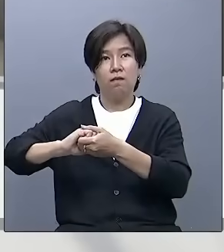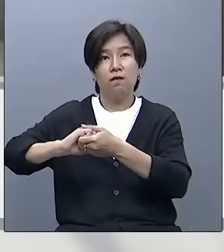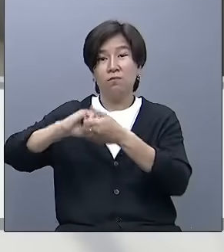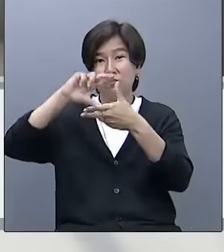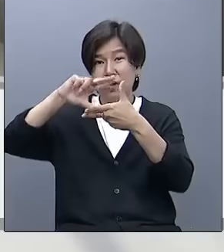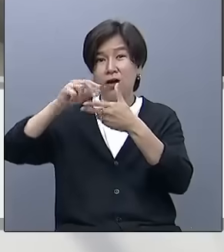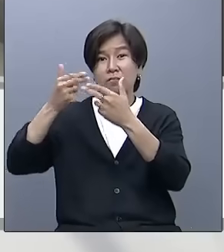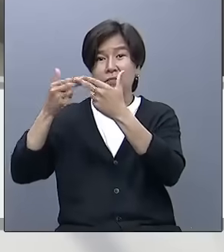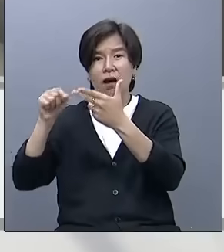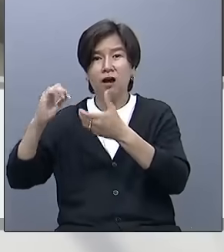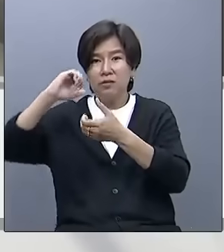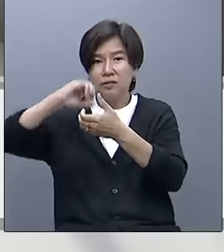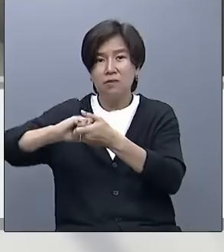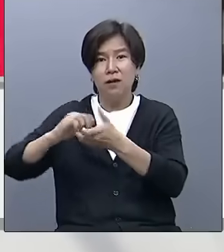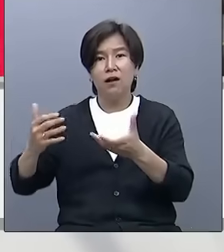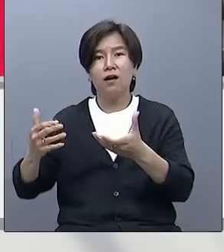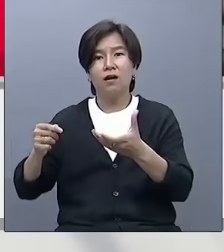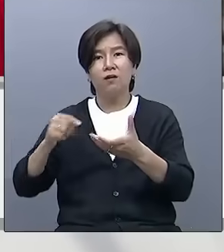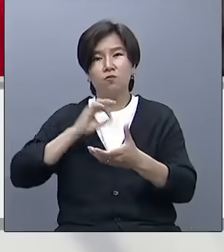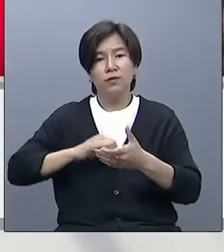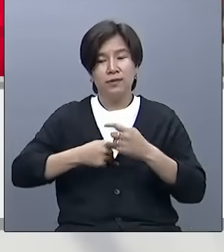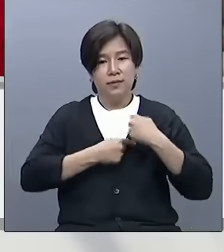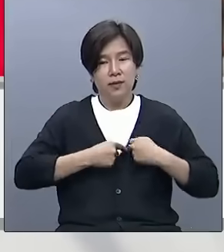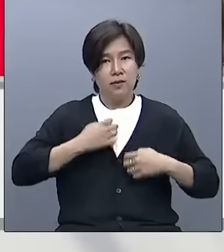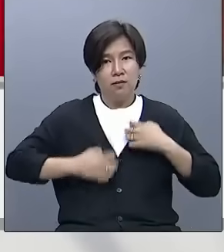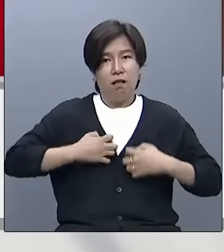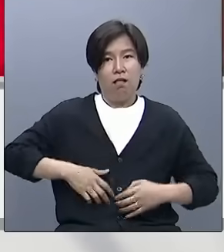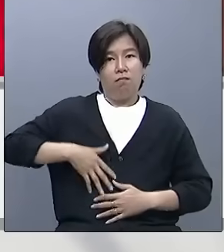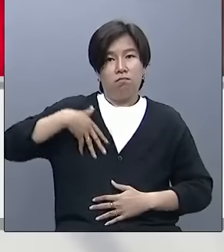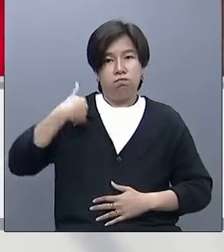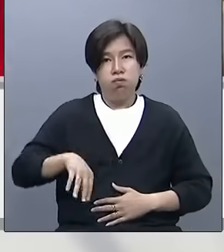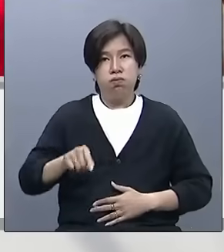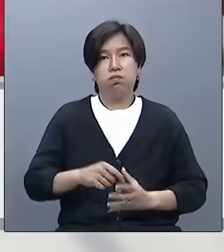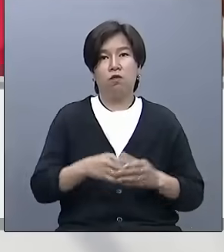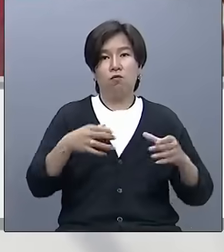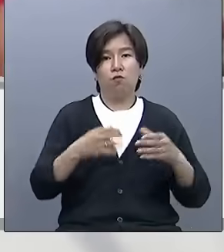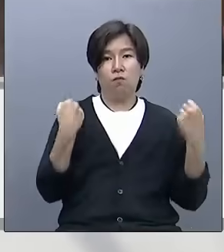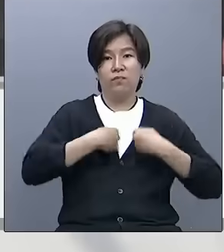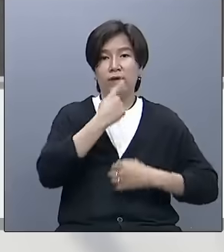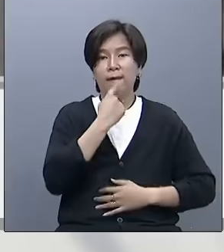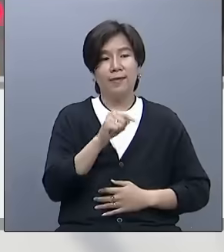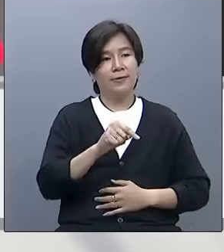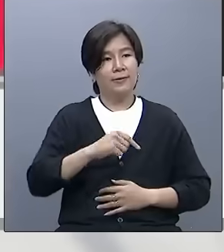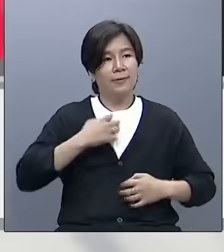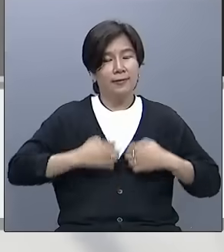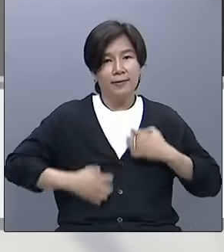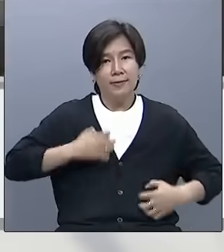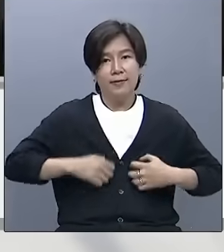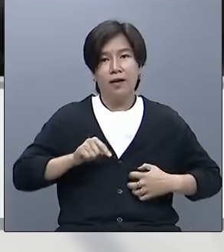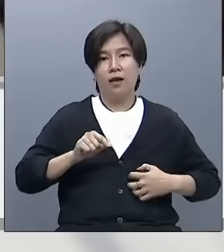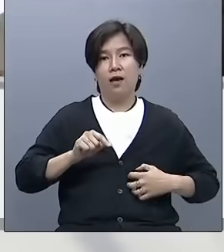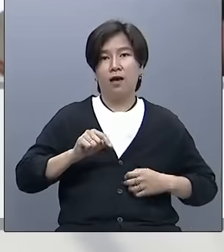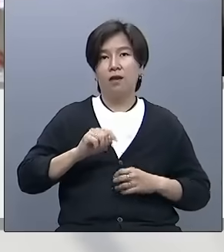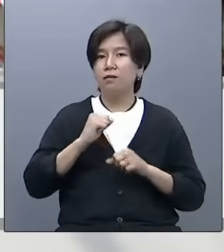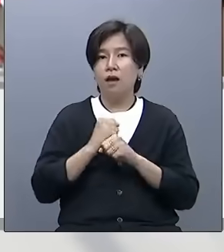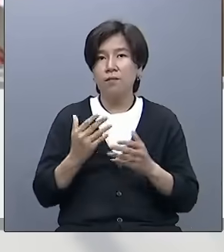ของทางเพื่อไทยเนี่ยคงสร้างความไม่พอใจให้กับคนที่สนับสนุนรวมถึงกลุ่มคนเสื้อแดงหลายๆกลุ่มค่ะที่เขาออกมาประกาศชัดเจนยุติบ